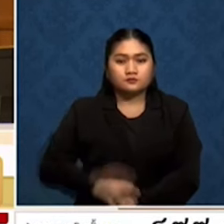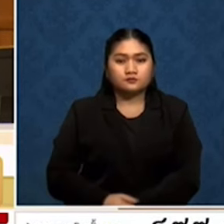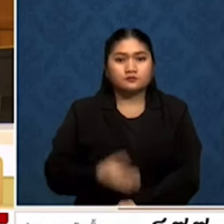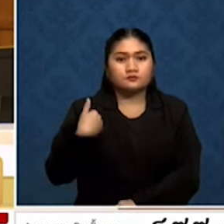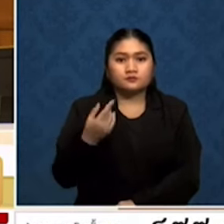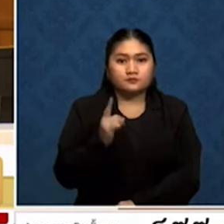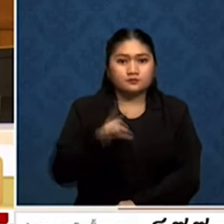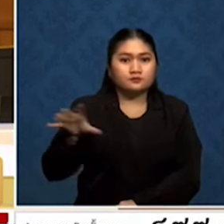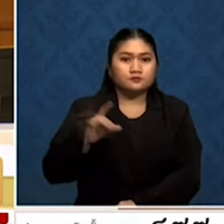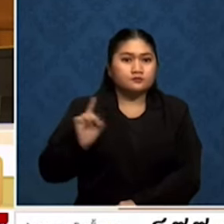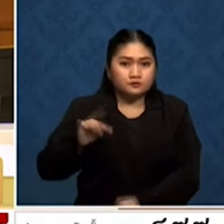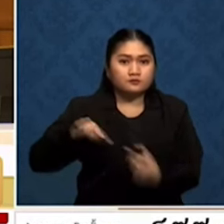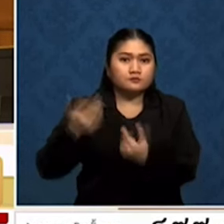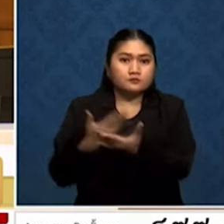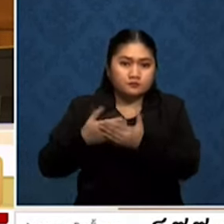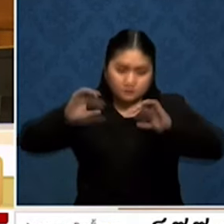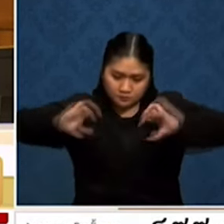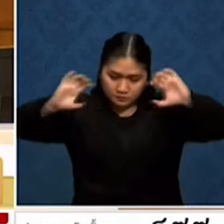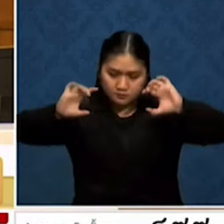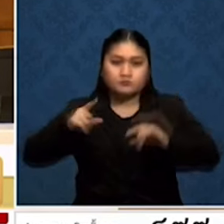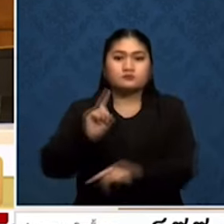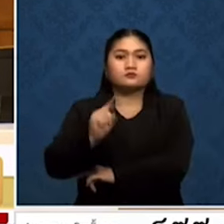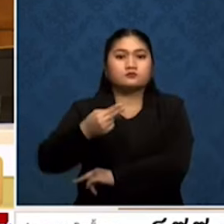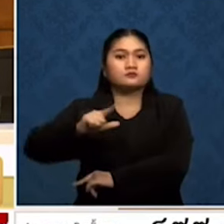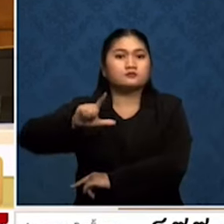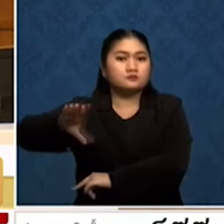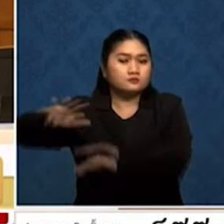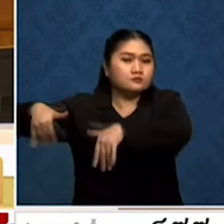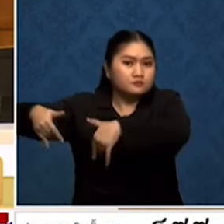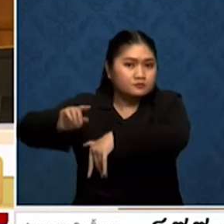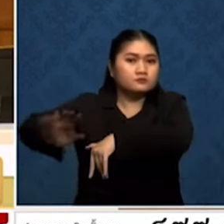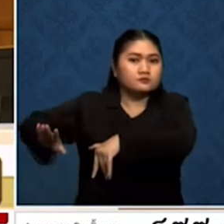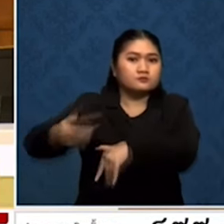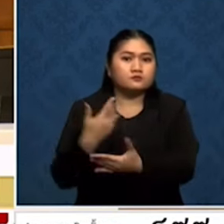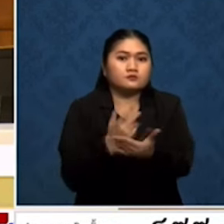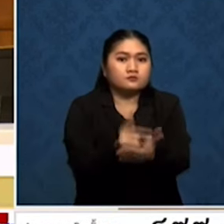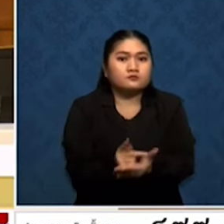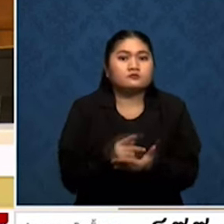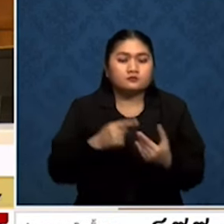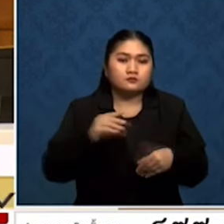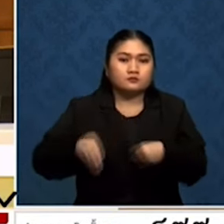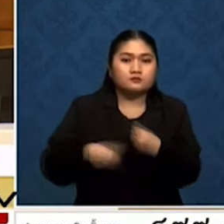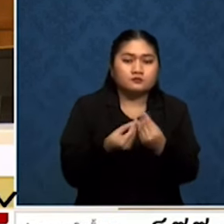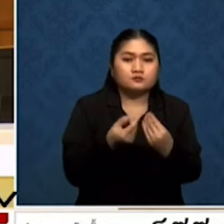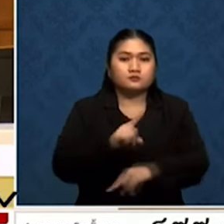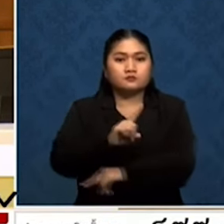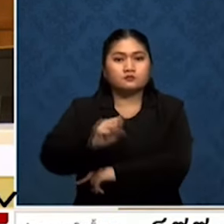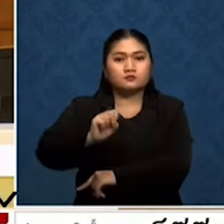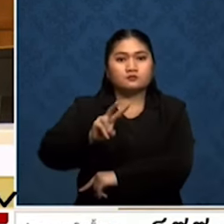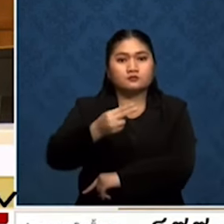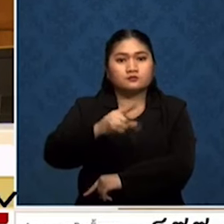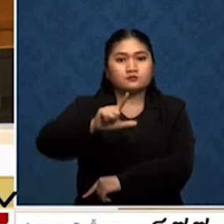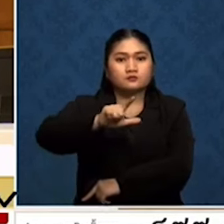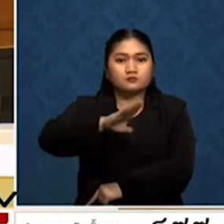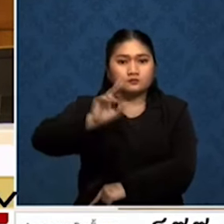มีที่มาจากรายได้รัฐบาลจำนวน 110 ล้บาทและเป็นการคู่ผู้ช่วยการขัดดูนจำนวน 1,112,000 ล้านบา